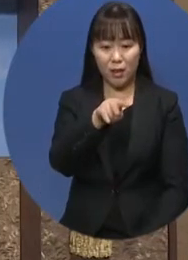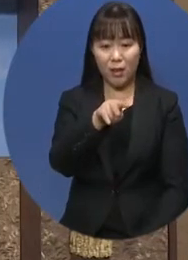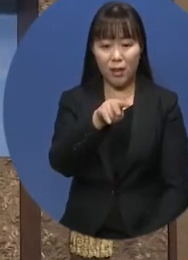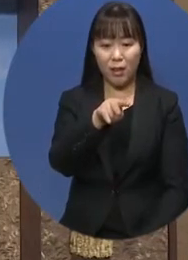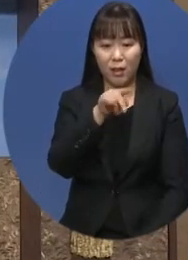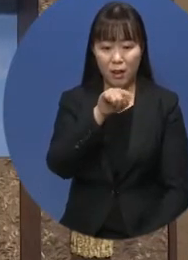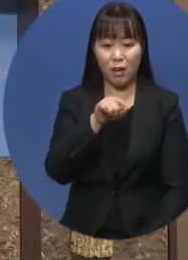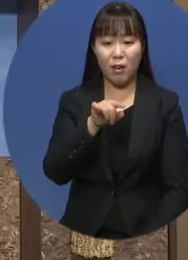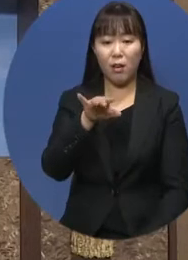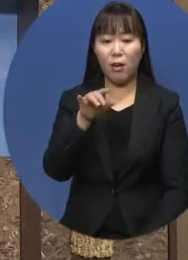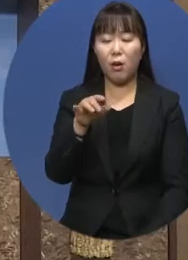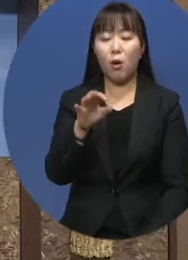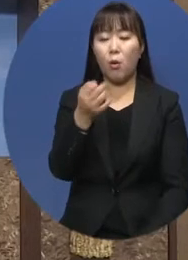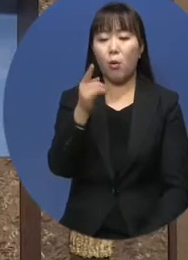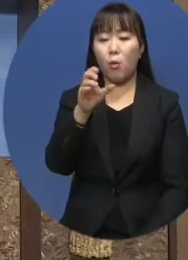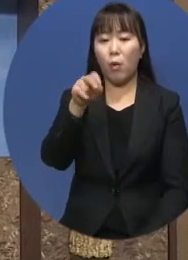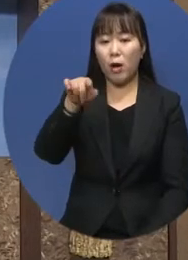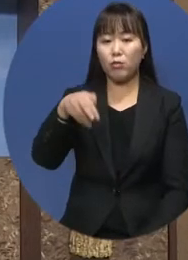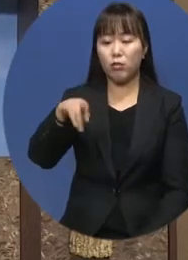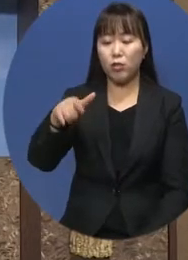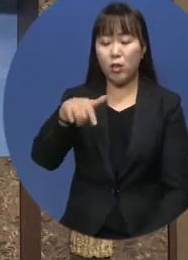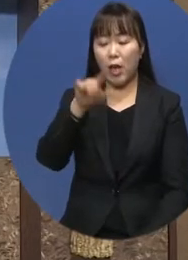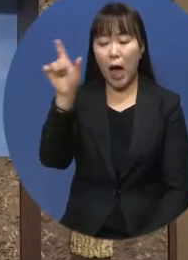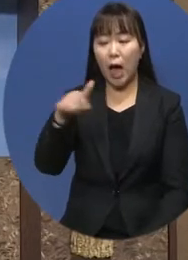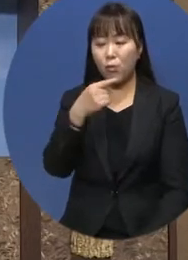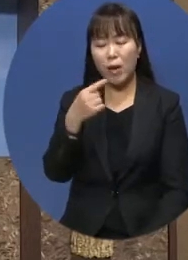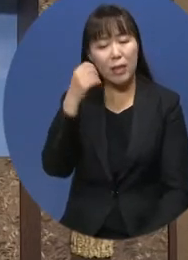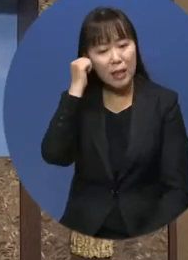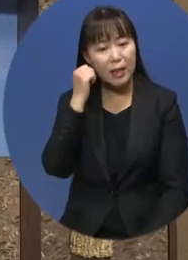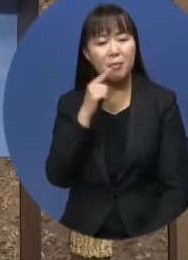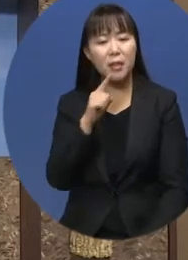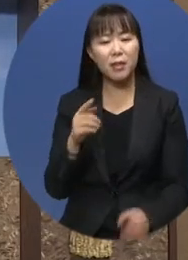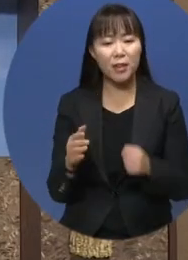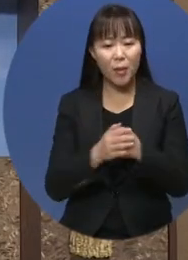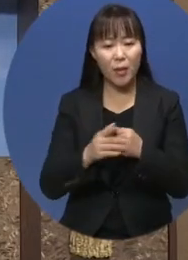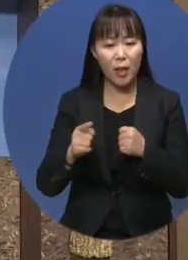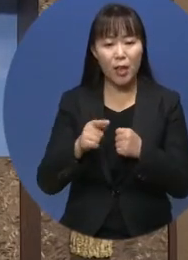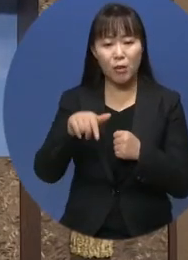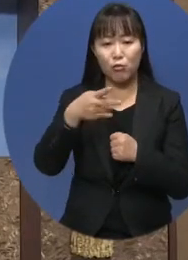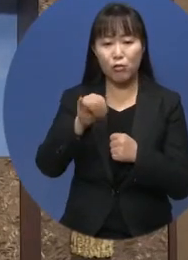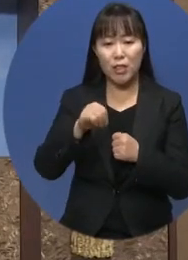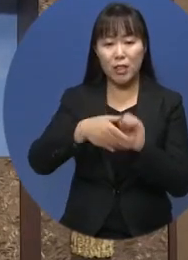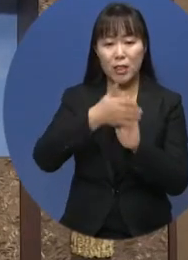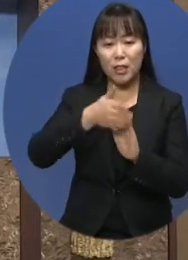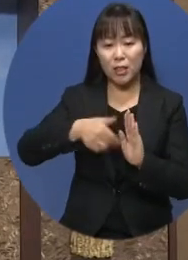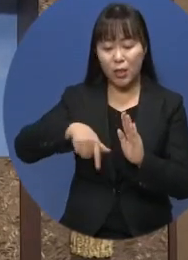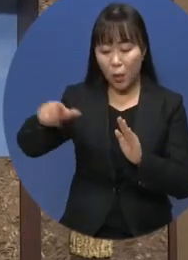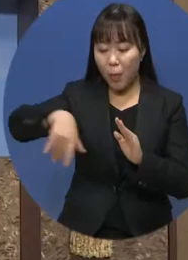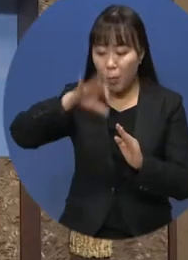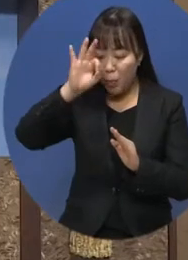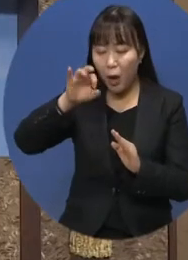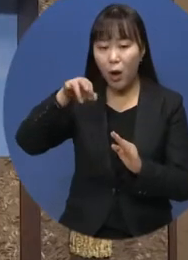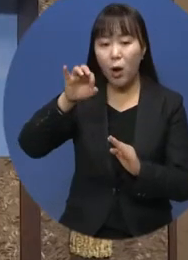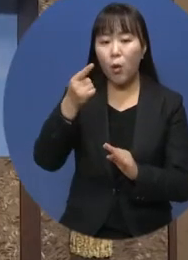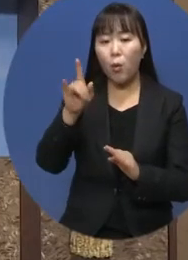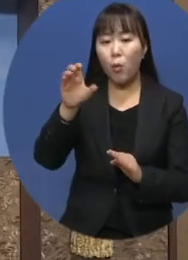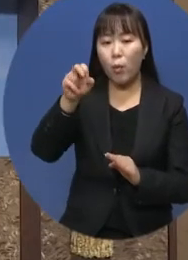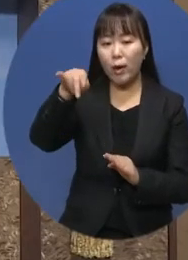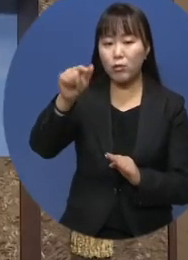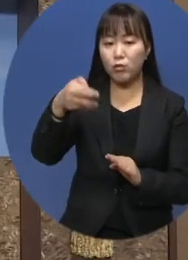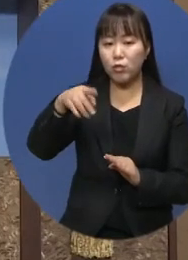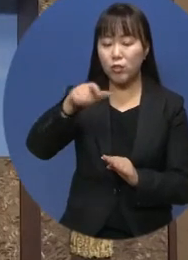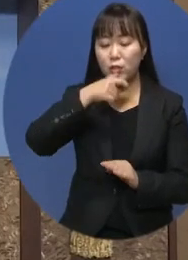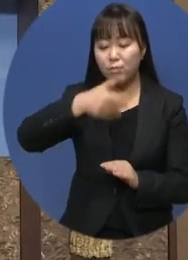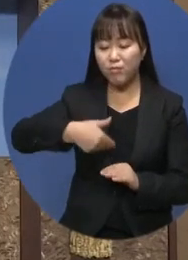어우 우리 왕 수천의 와서 하룻밤 작다 그래서 구리시 앞에 흐르는 긴 왕숙천 이 흐르고 있어요 아 왕